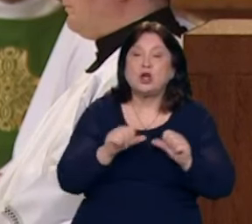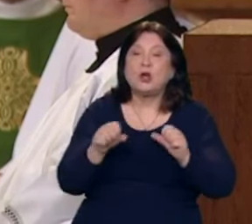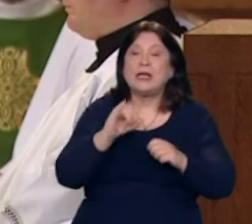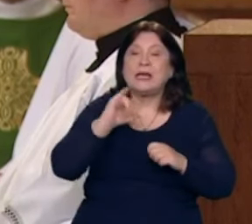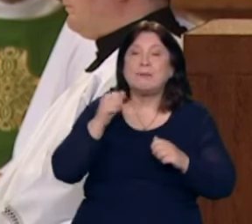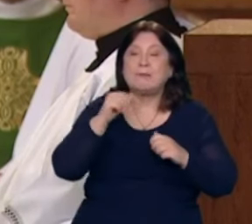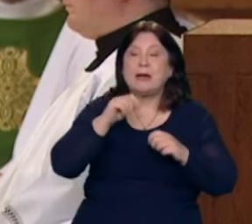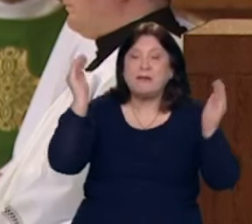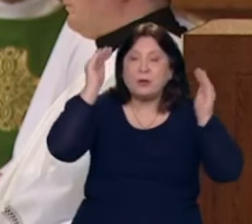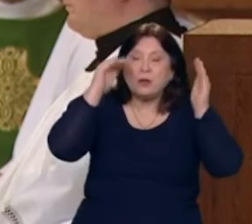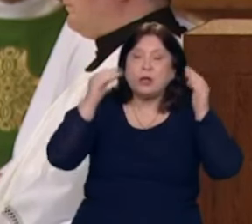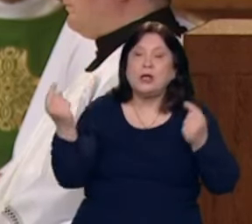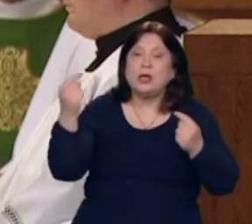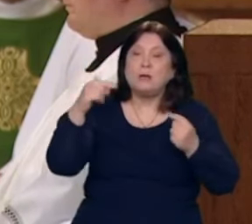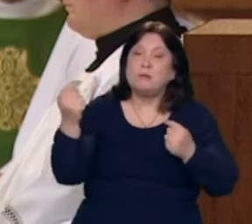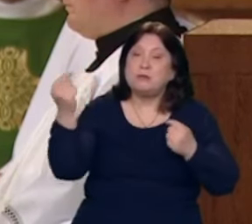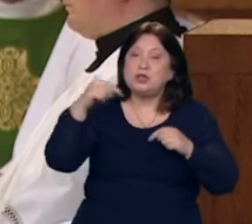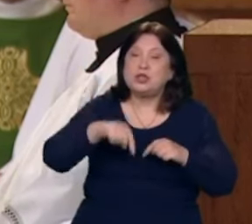iceg